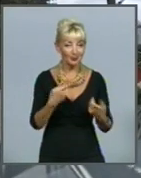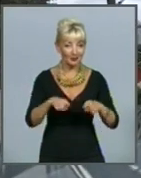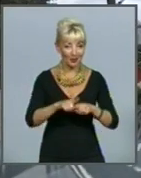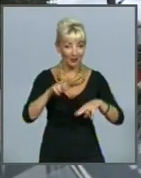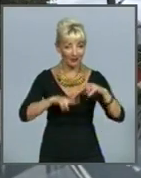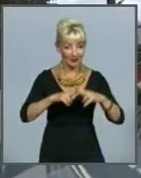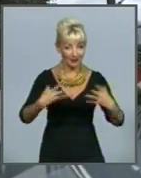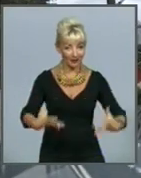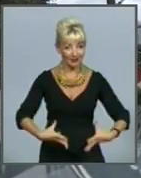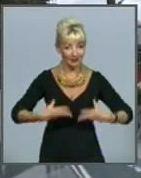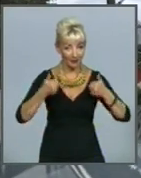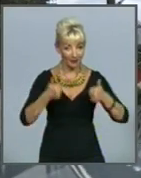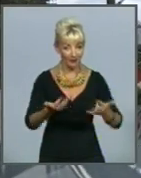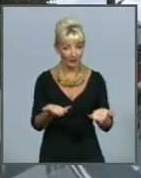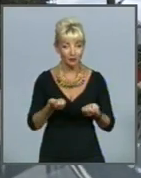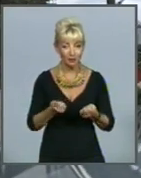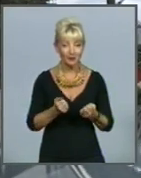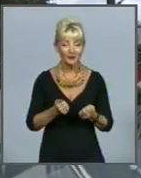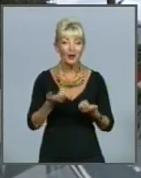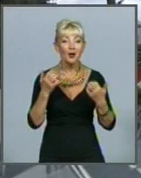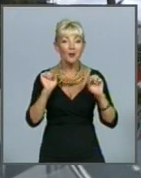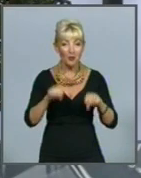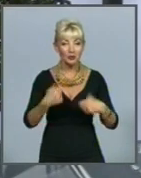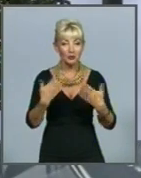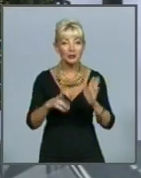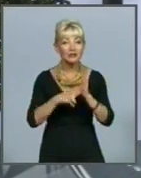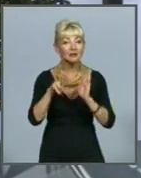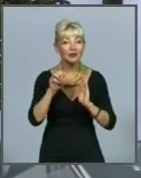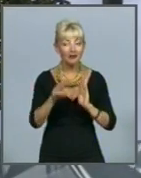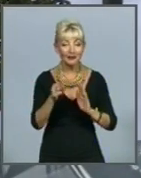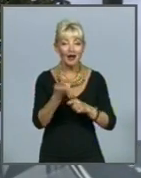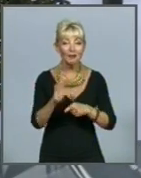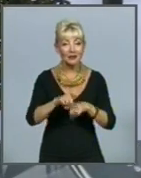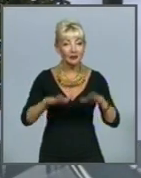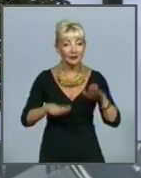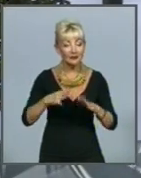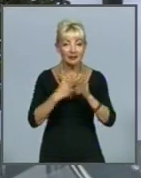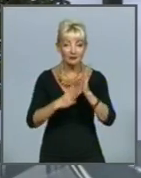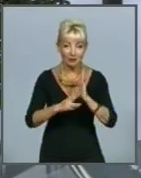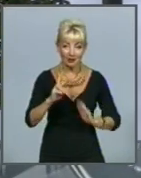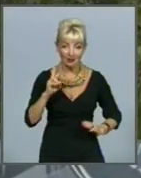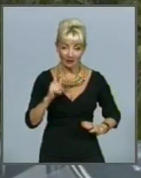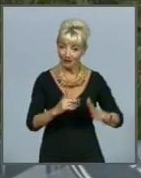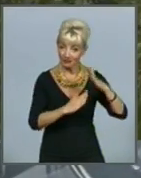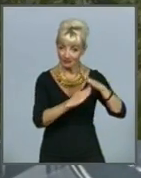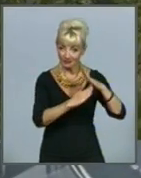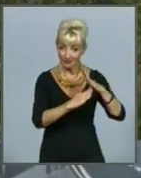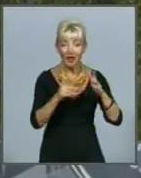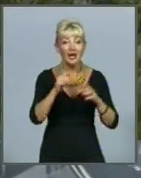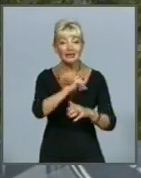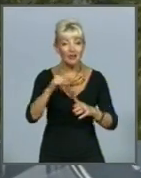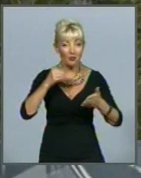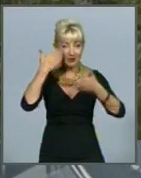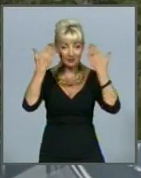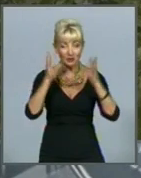получить. Кататись можна вже з 7 років. Максимальна вага – 90 кілограмів. Сам атракціон, розповідають у парку,